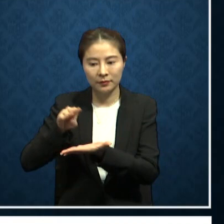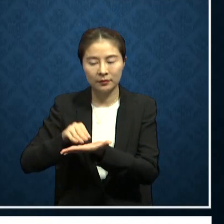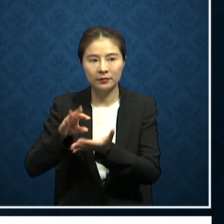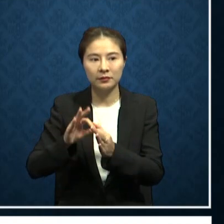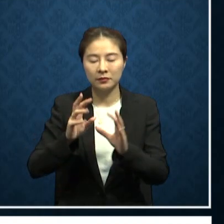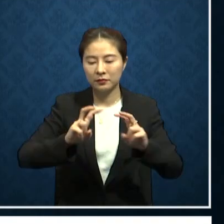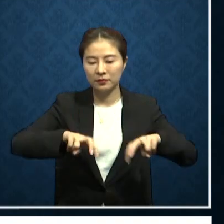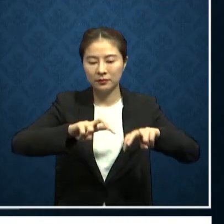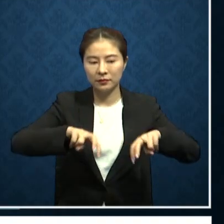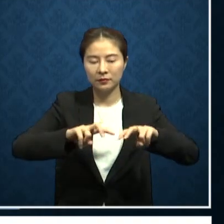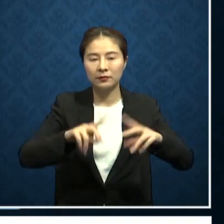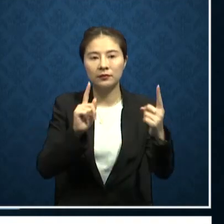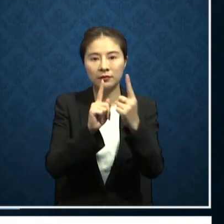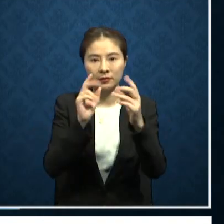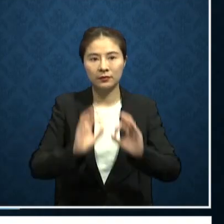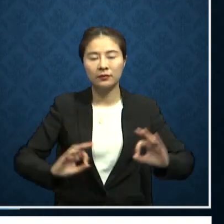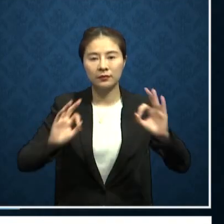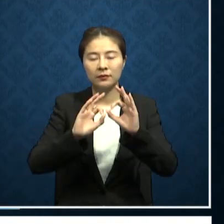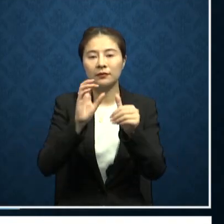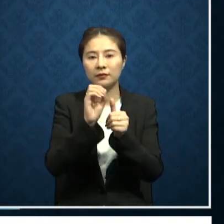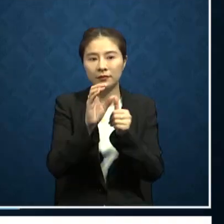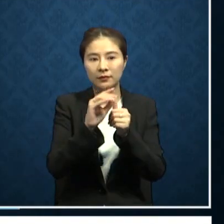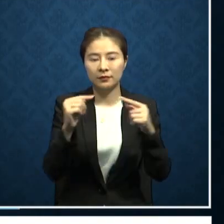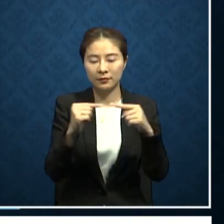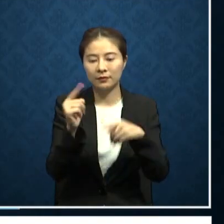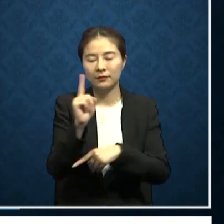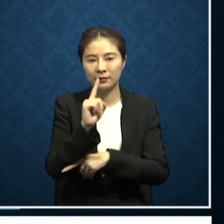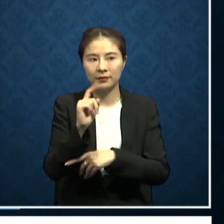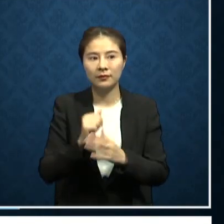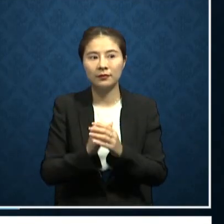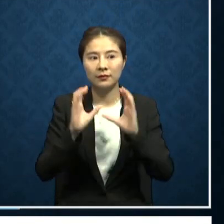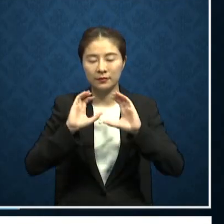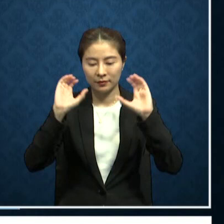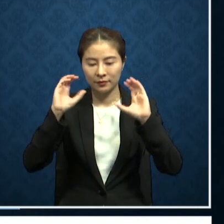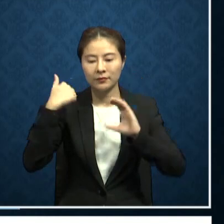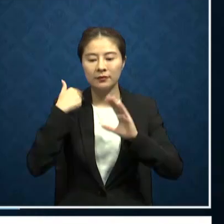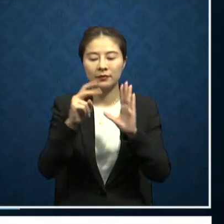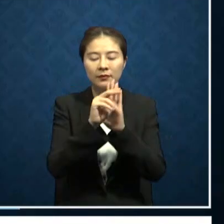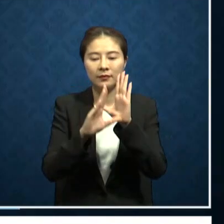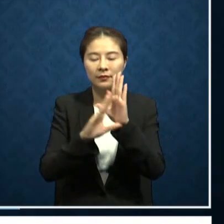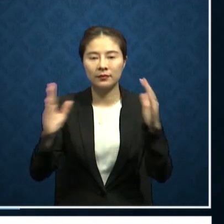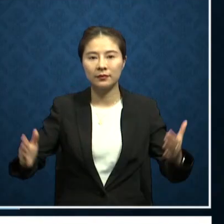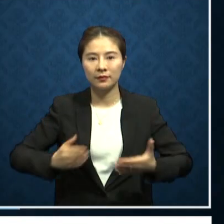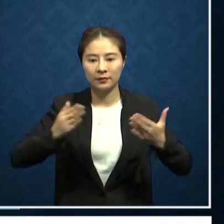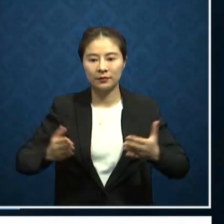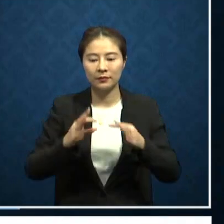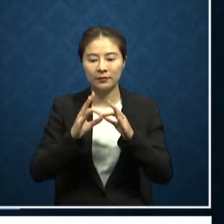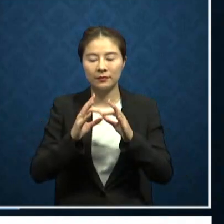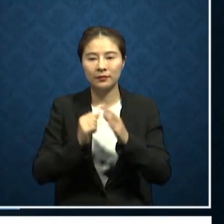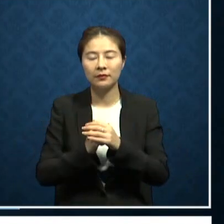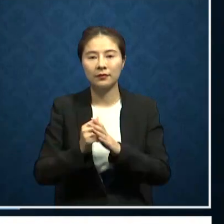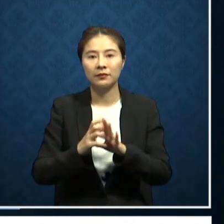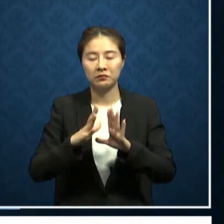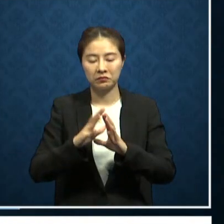ศึกษาข้อค้นพบที่สำคัญบทสรุปและข้อเสนอแนะค่ะรัฐบาลินโยบายในการสนับสนุนการสร้างพลังสร้างสรรค์หรือว่า